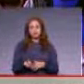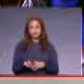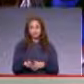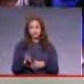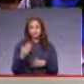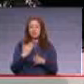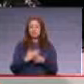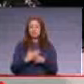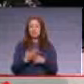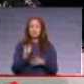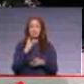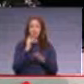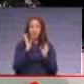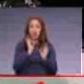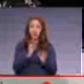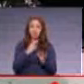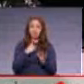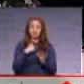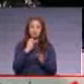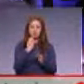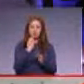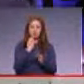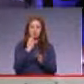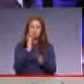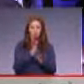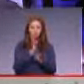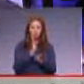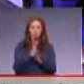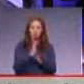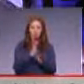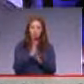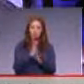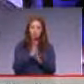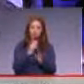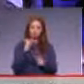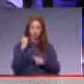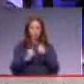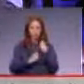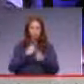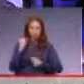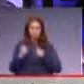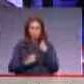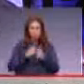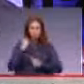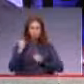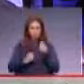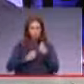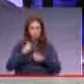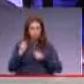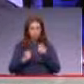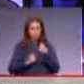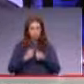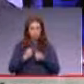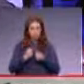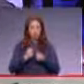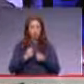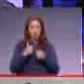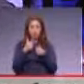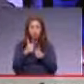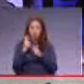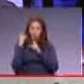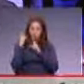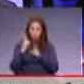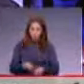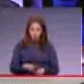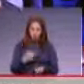حياته بشكل كريم. شايفة ده إزاي؟ وأنت الحقيقة زي ما قلت قبل كده في الجزء الأول، أنت كان ليكي دور وليكي باع